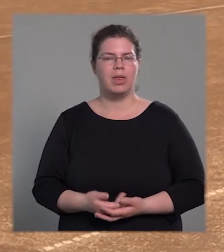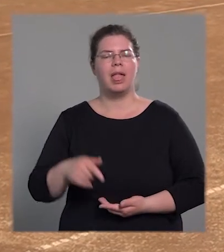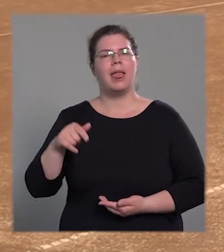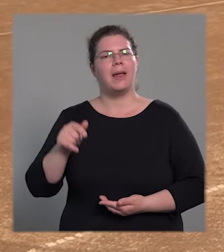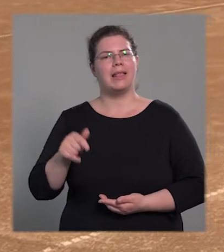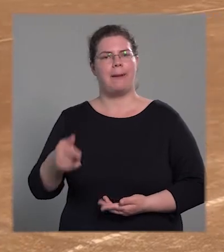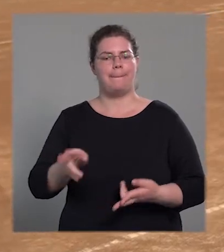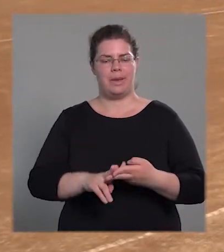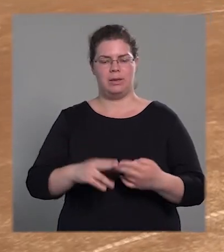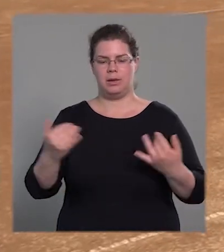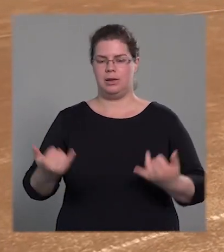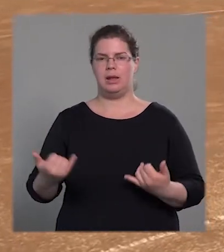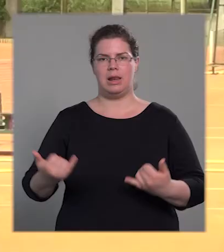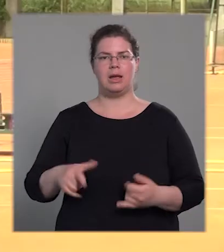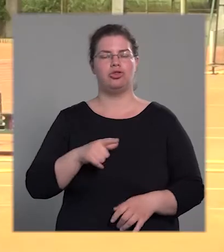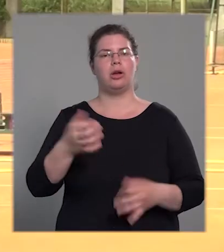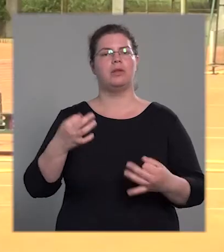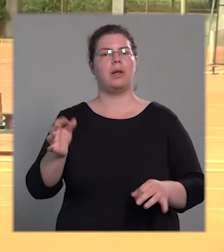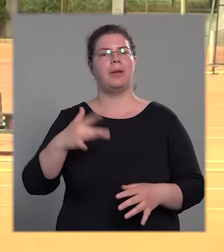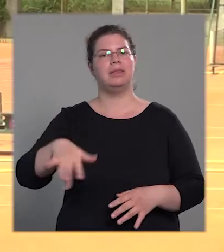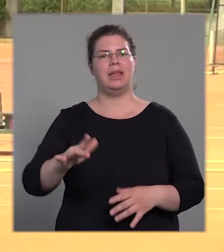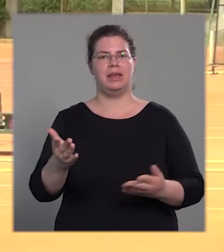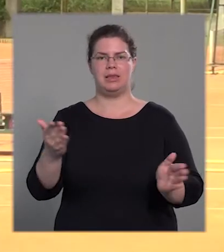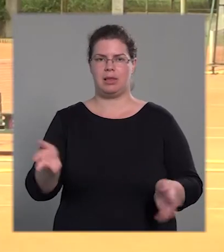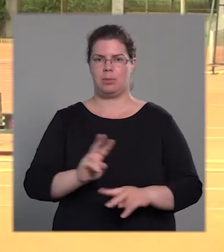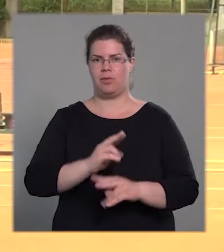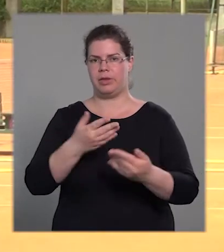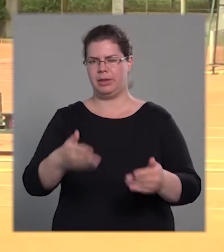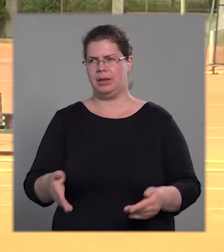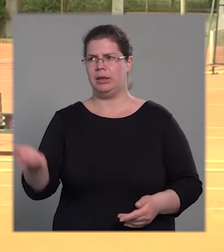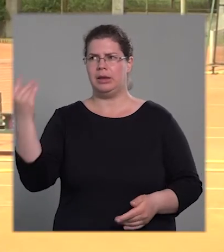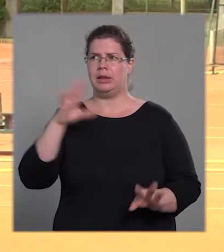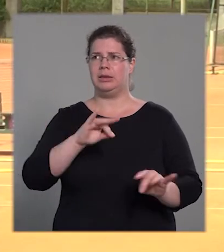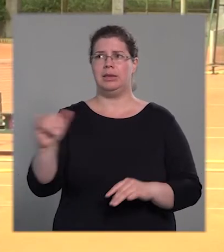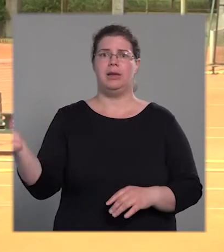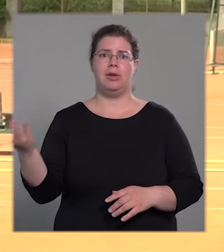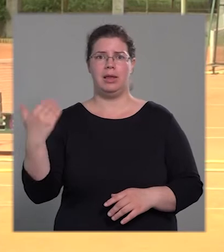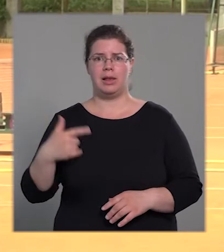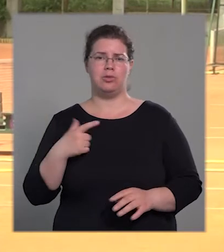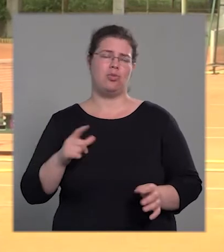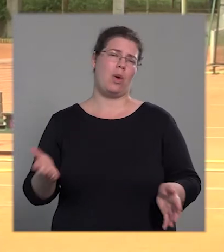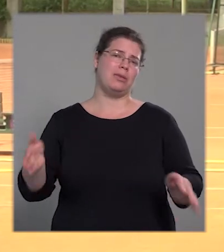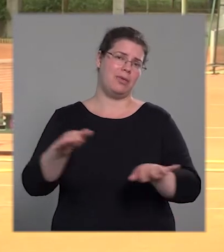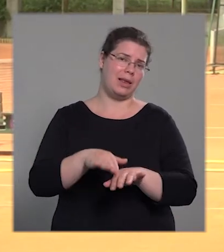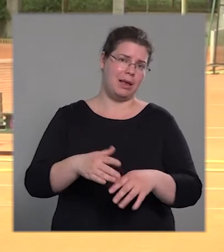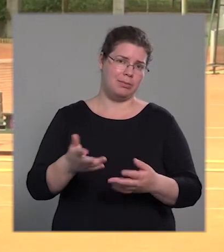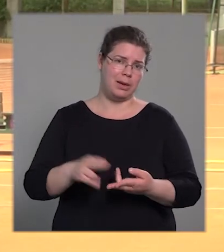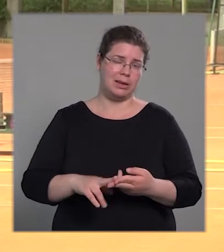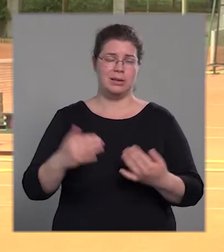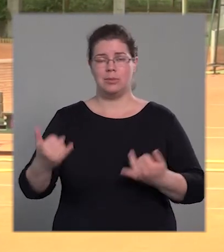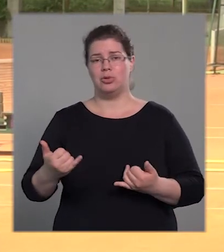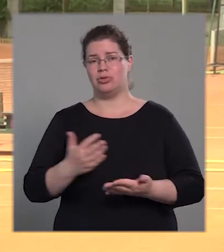pálya jelenleg csak a szabadtéri szezonban van nyitva. Régen, mint 10 évvel ezelőtt volt fedett pályánk is, de most már egy 10 éve